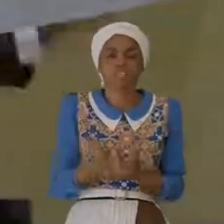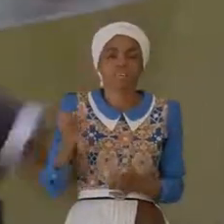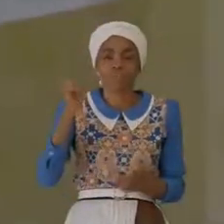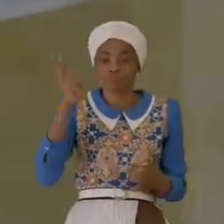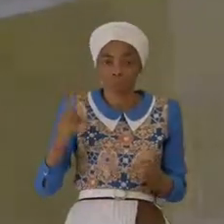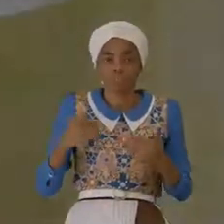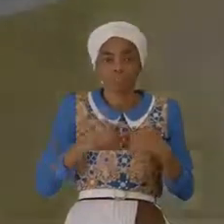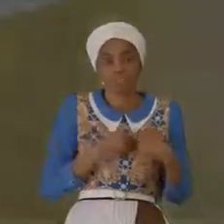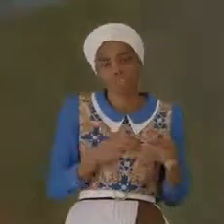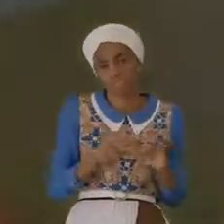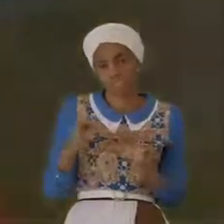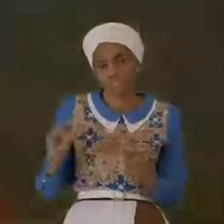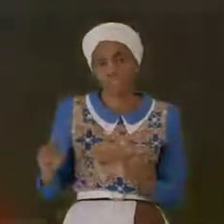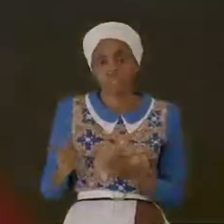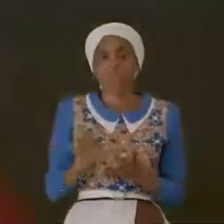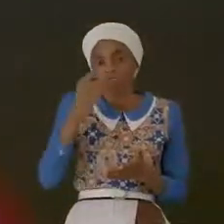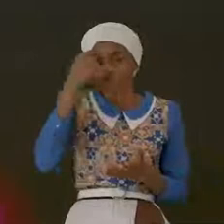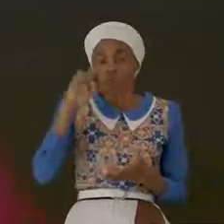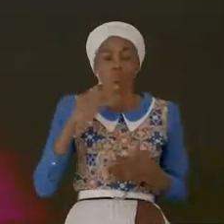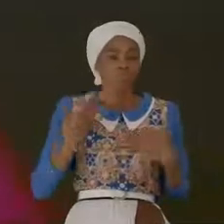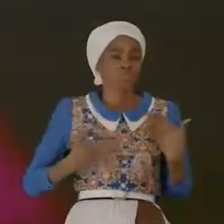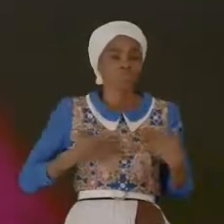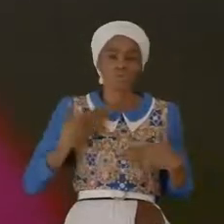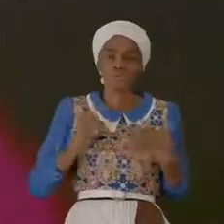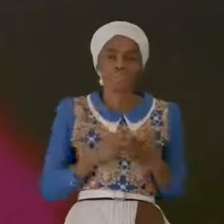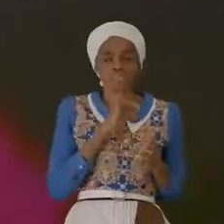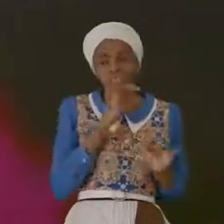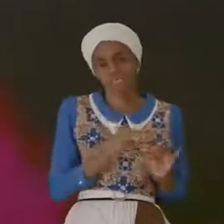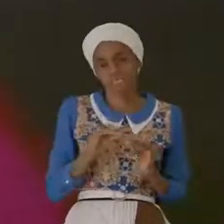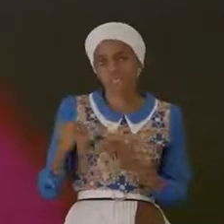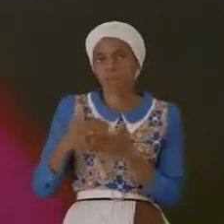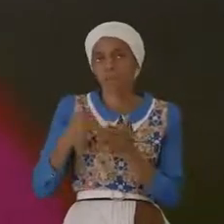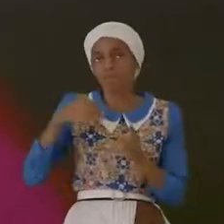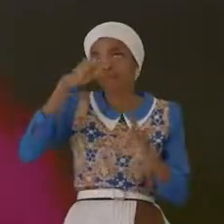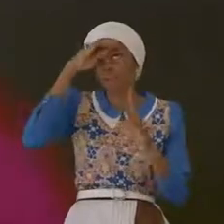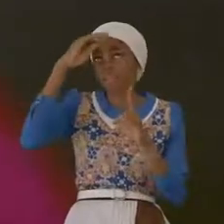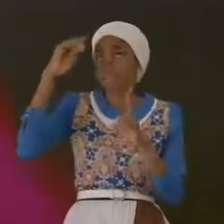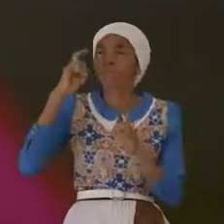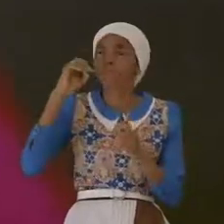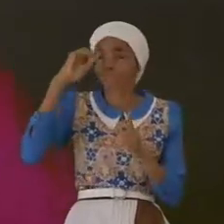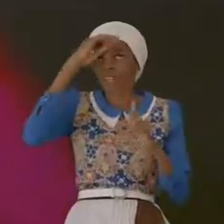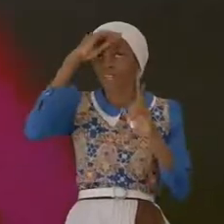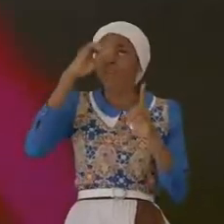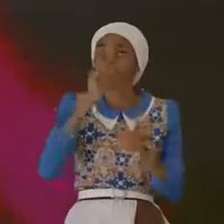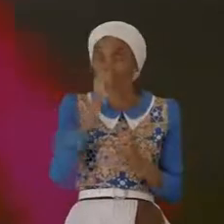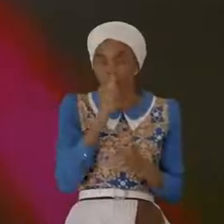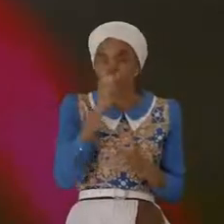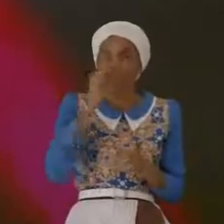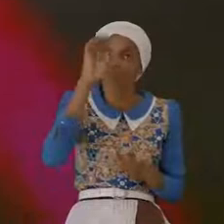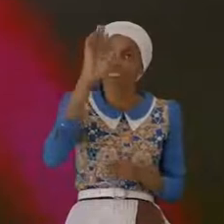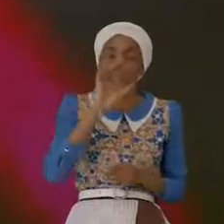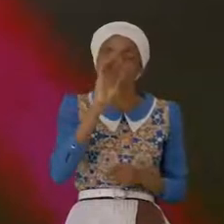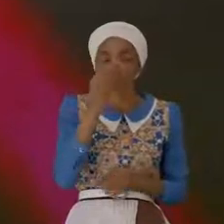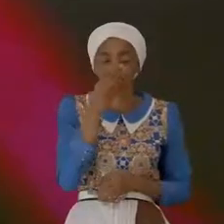l'a a décidé. Qui en vue de la joie qui lui était réservée a souffert la